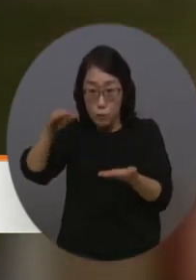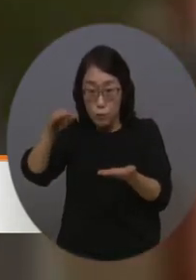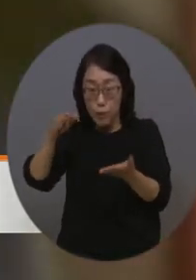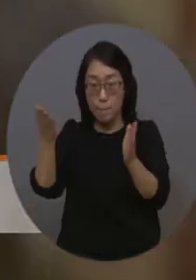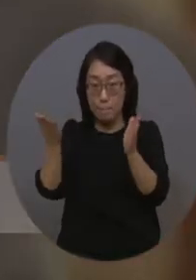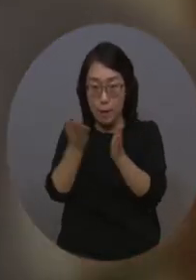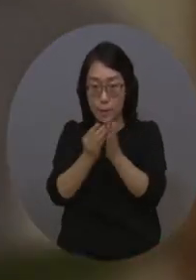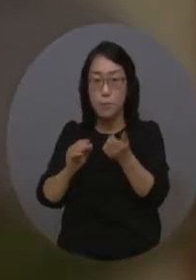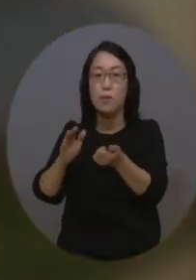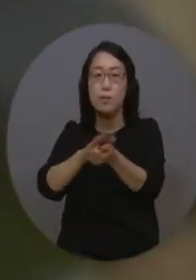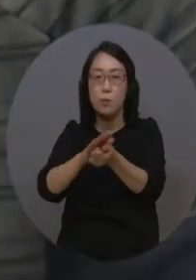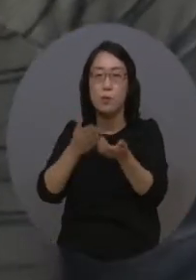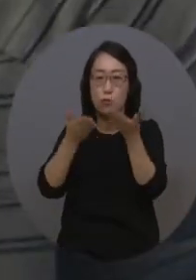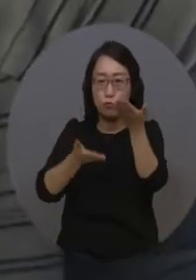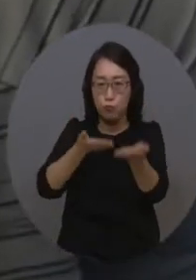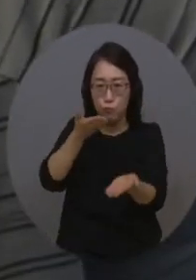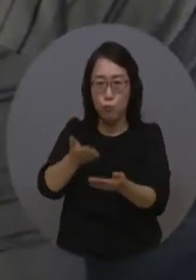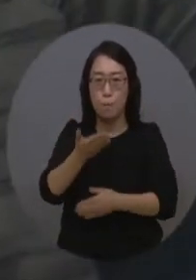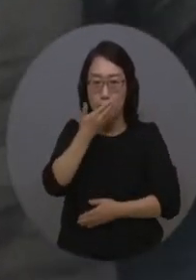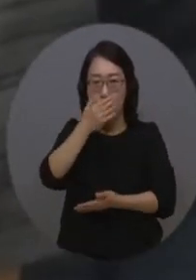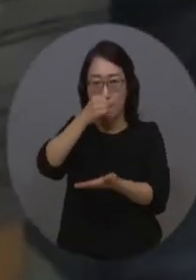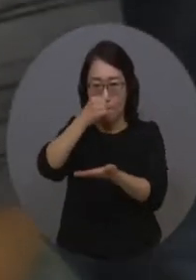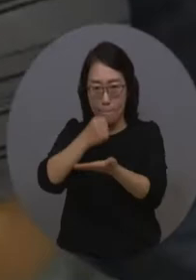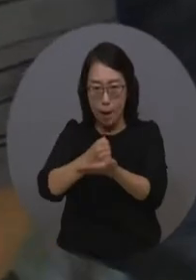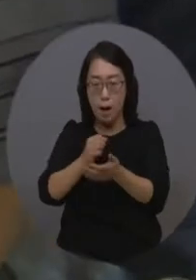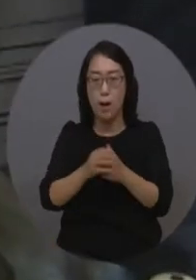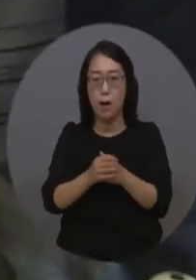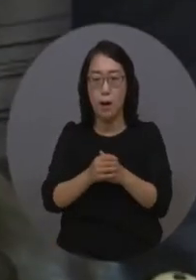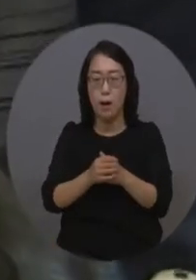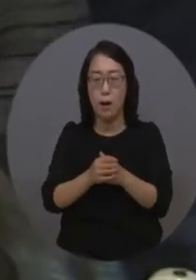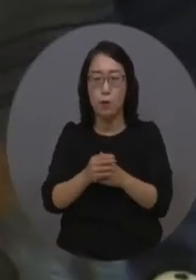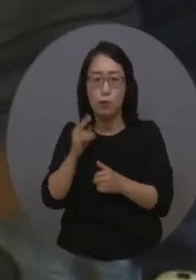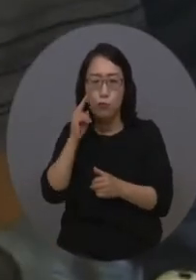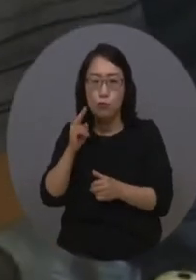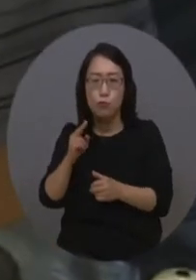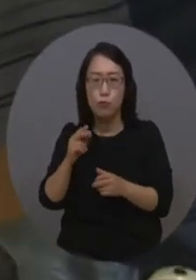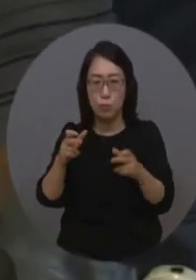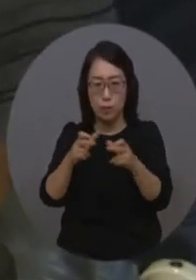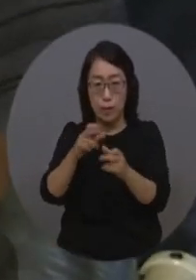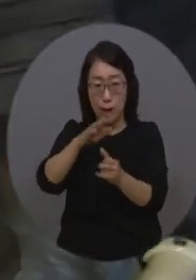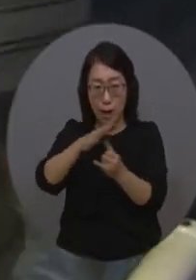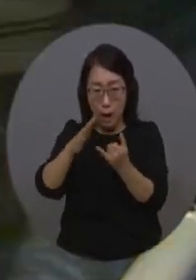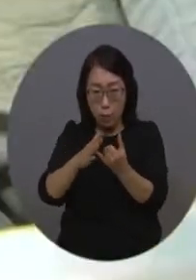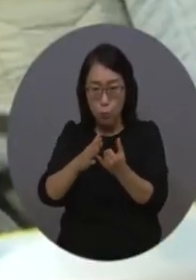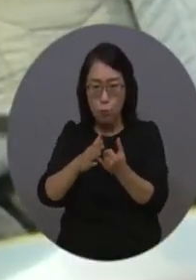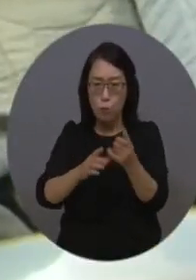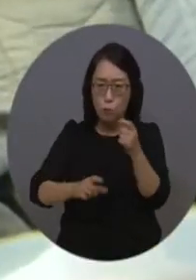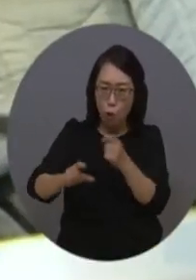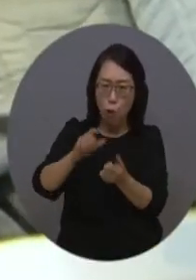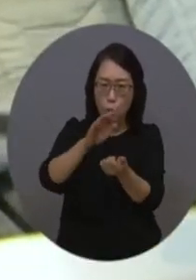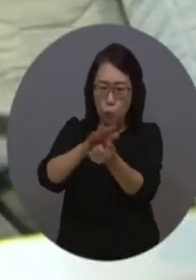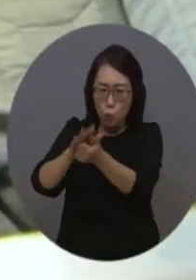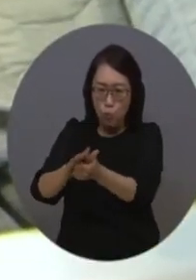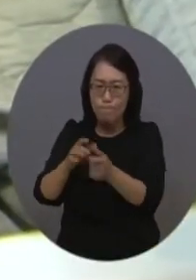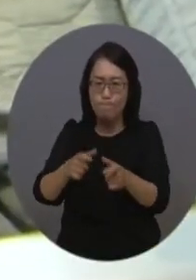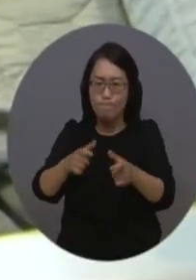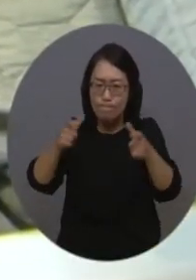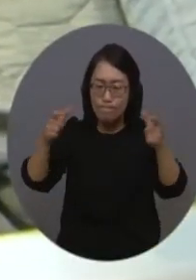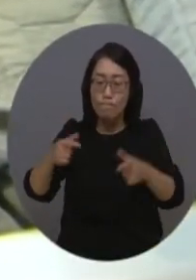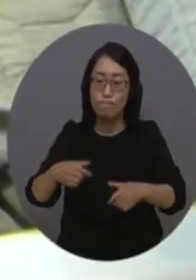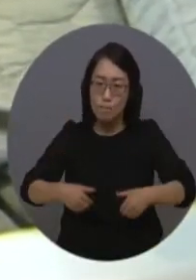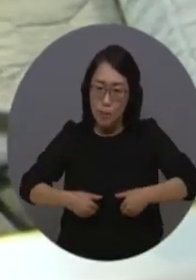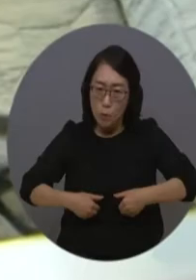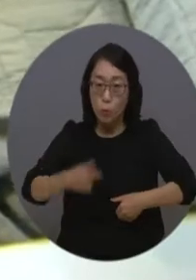서비스가 제공됩니다. 그동안 중증장애아동에 대한 돌봄 수요가 지속적으로 증가하면서 정부 책임을